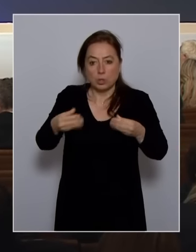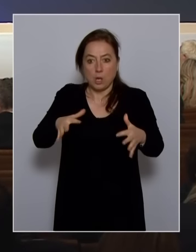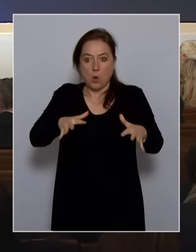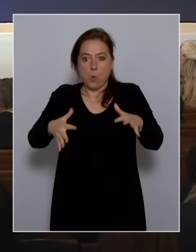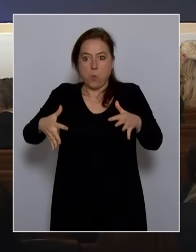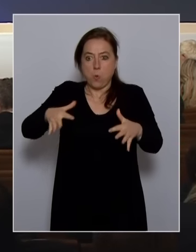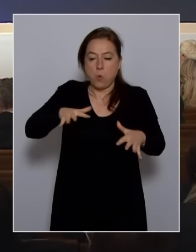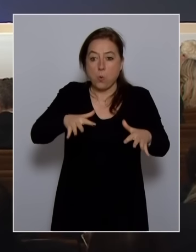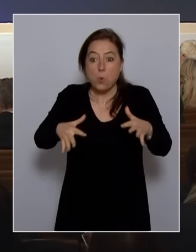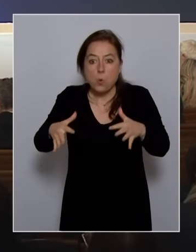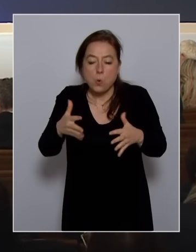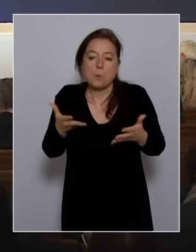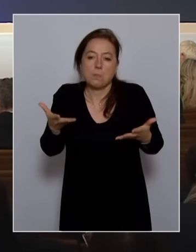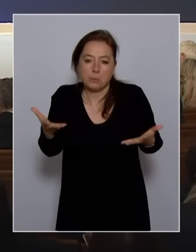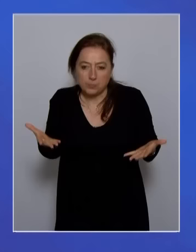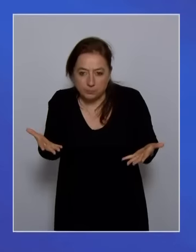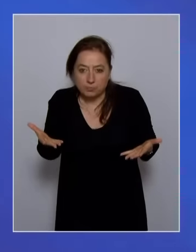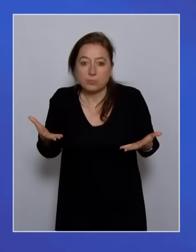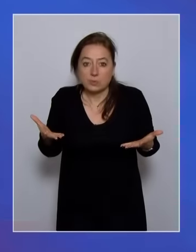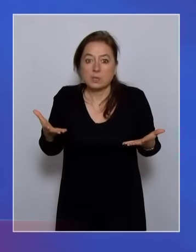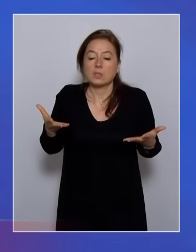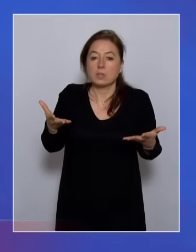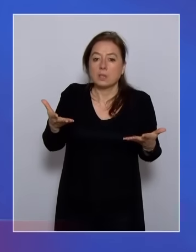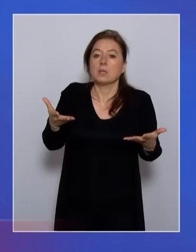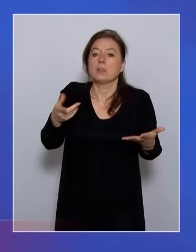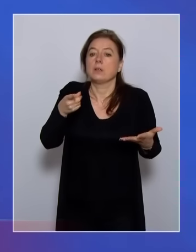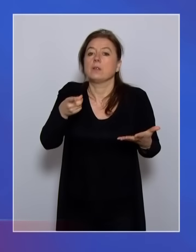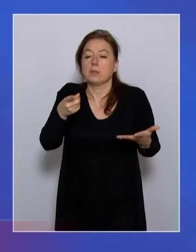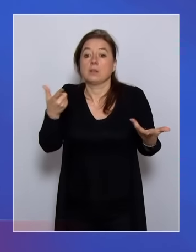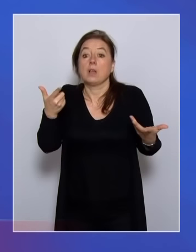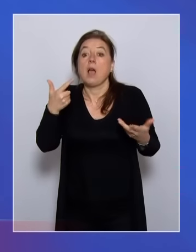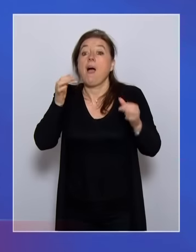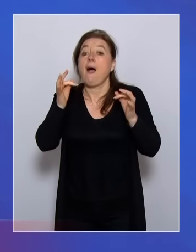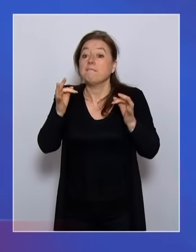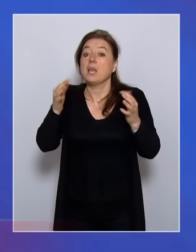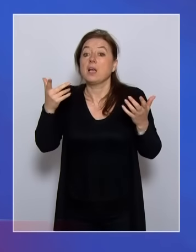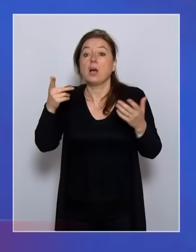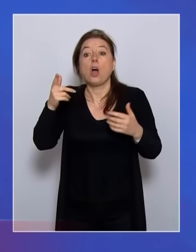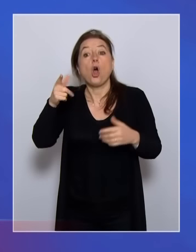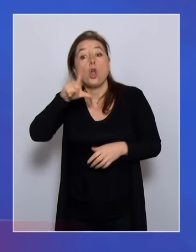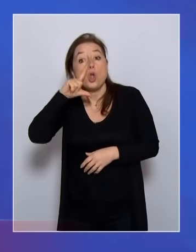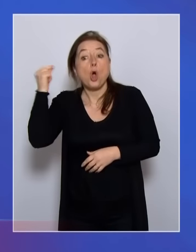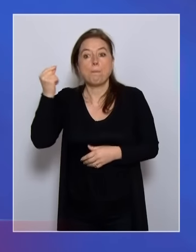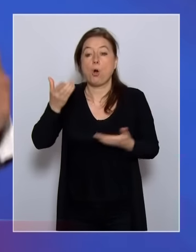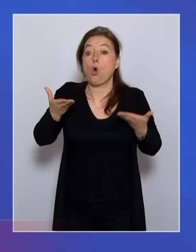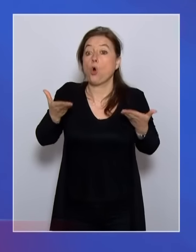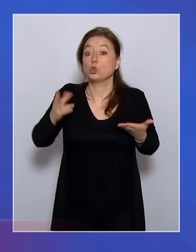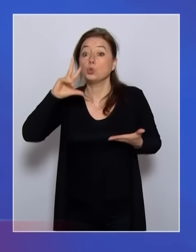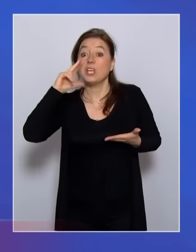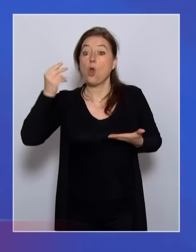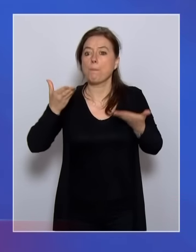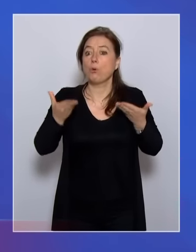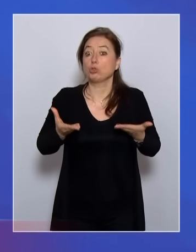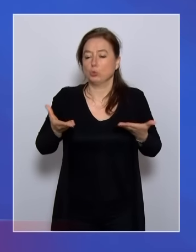sans bien la citer ce que Anna Arendt disait dans la condition de l'homme moderne la meilleure manière